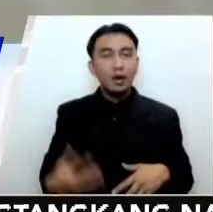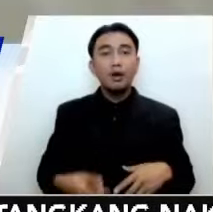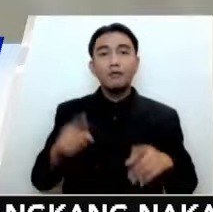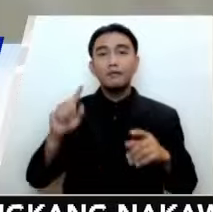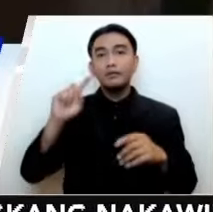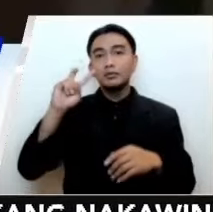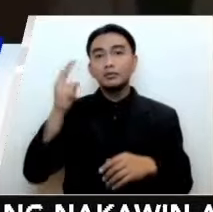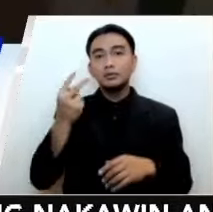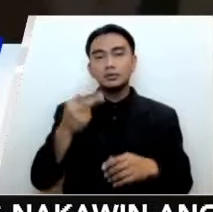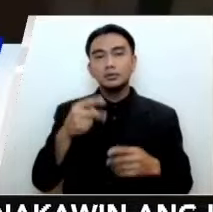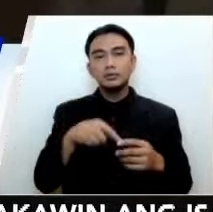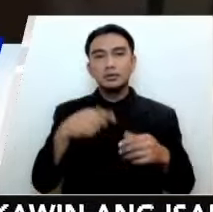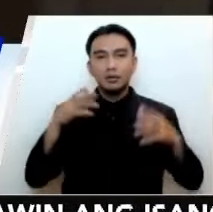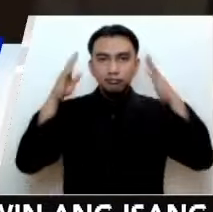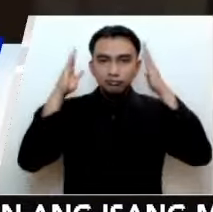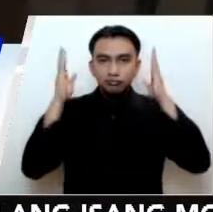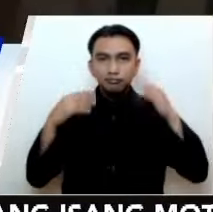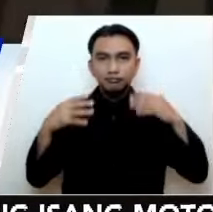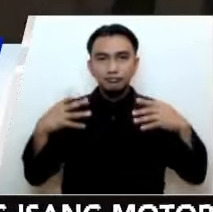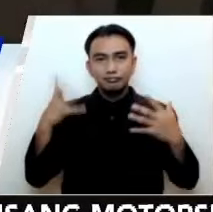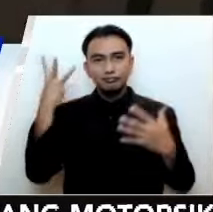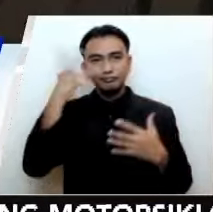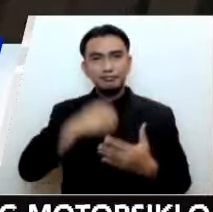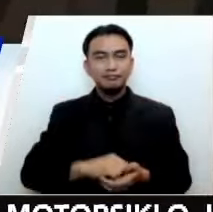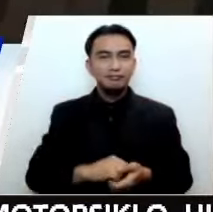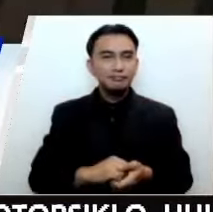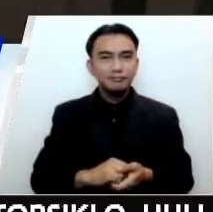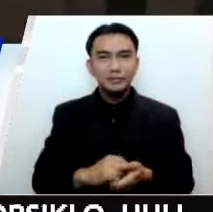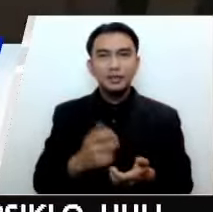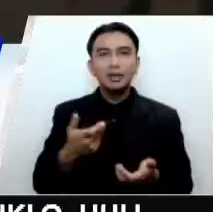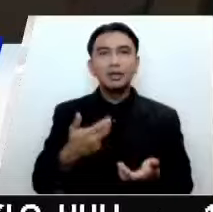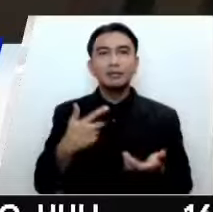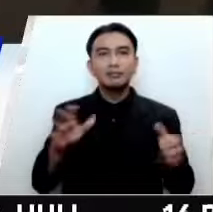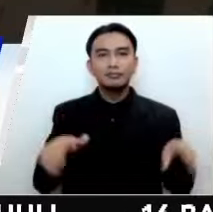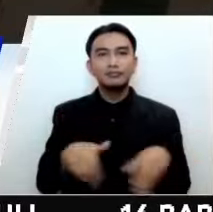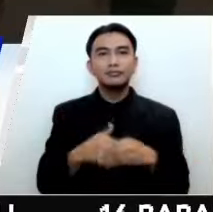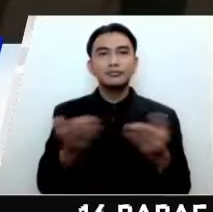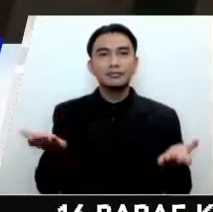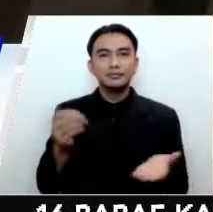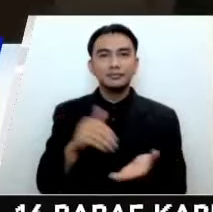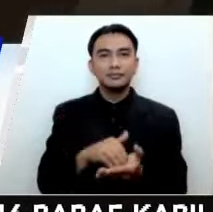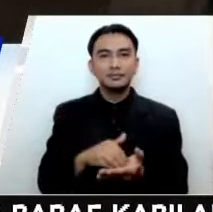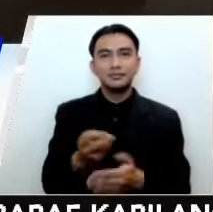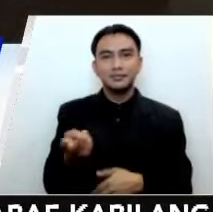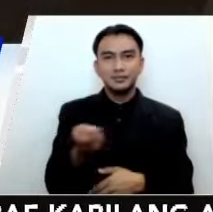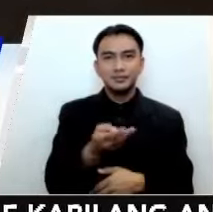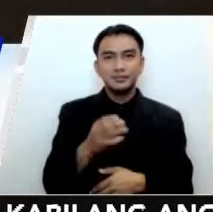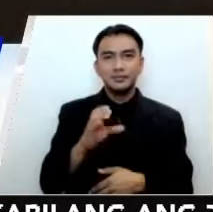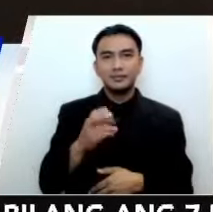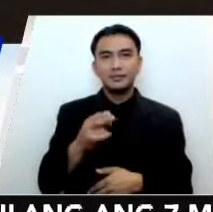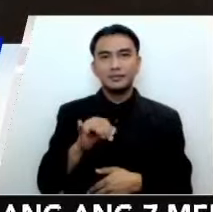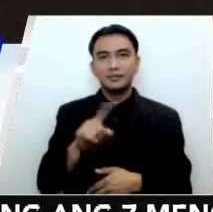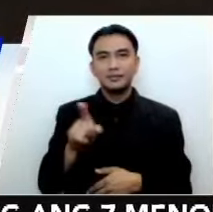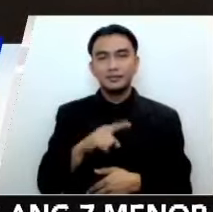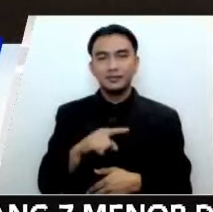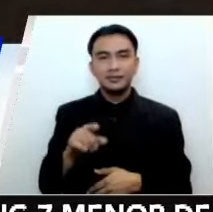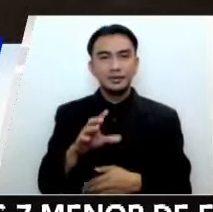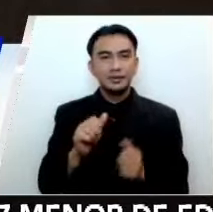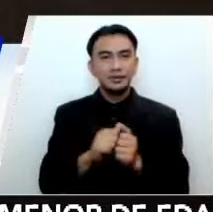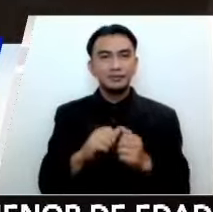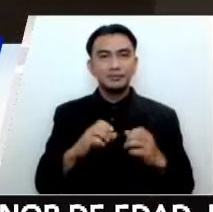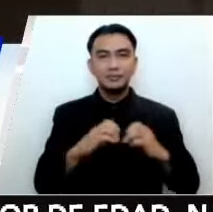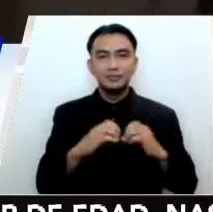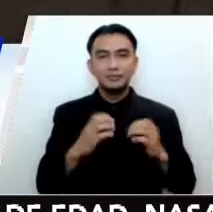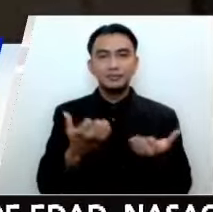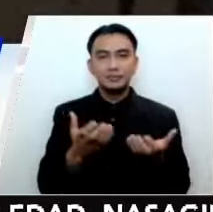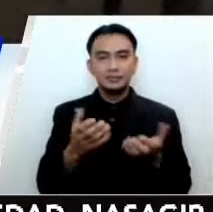glowing bride. Kanina isinigawa ang renewal of vows nila ni Senator Cheese Escudero sa Royal Villa ng Balisin Island. Kuha yan